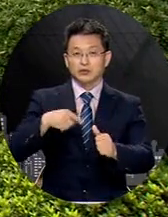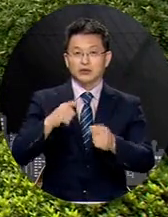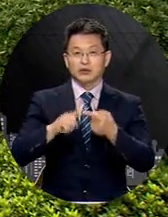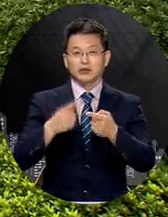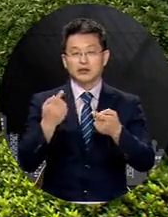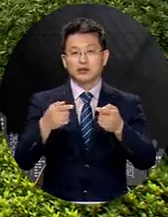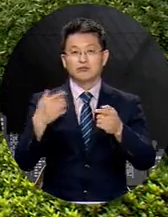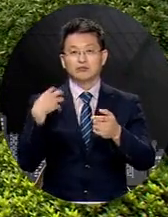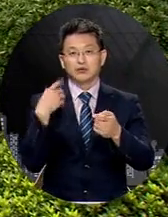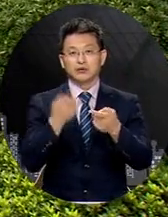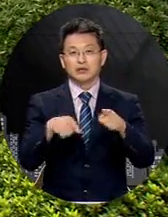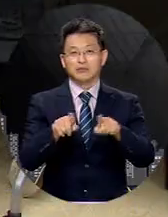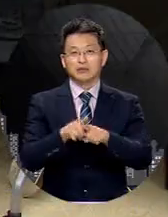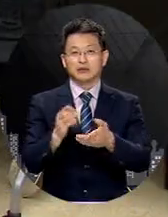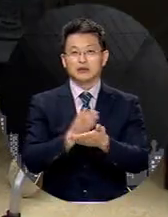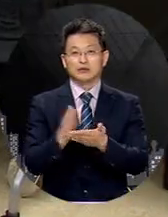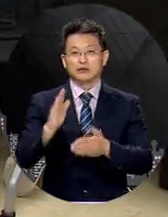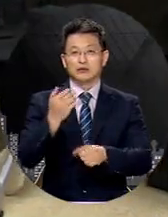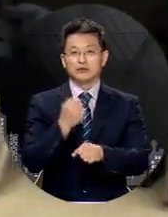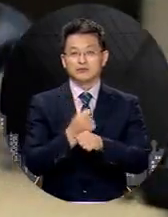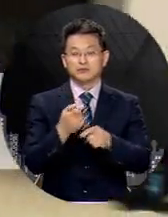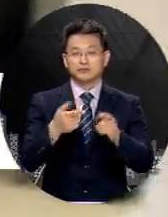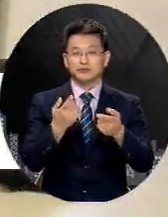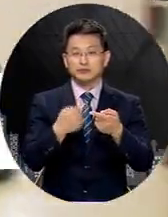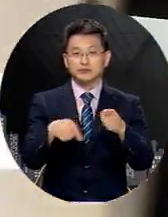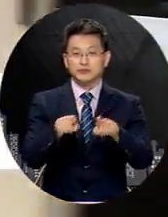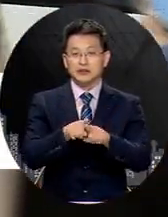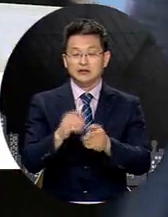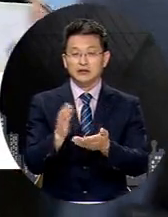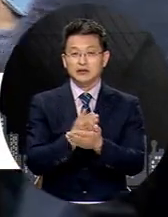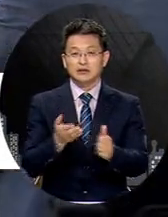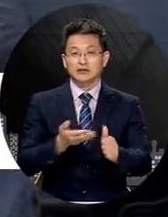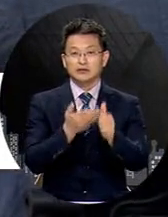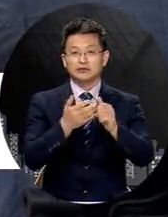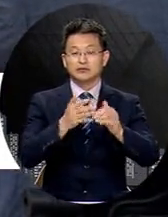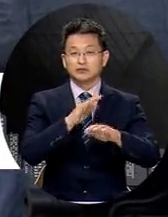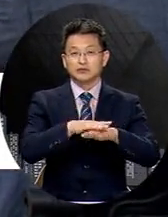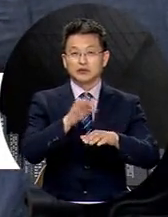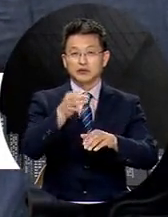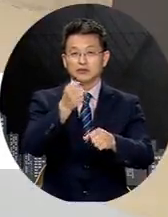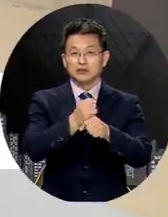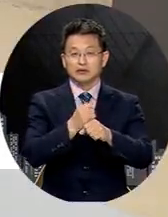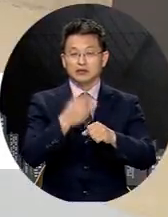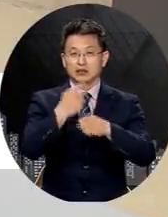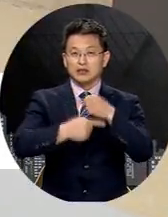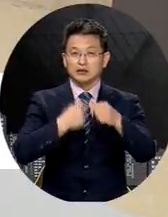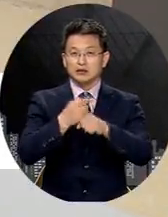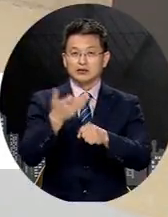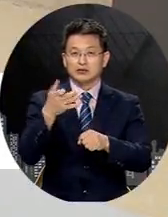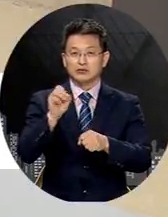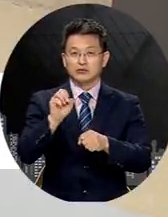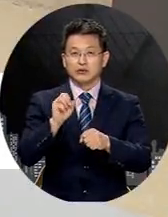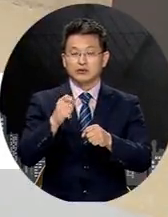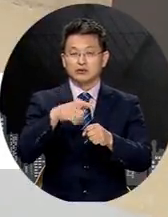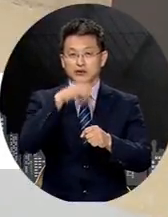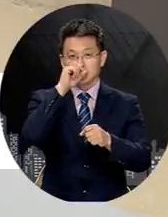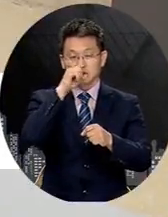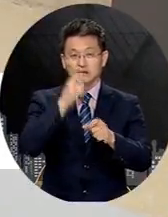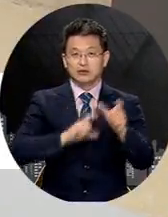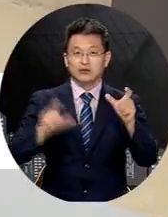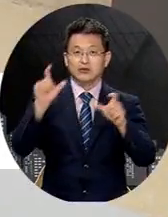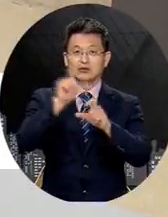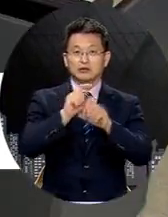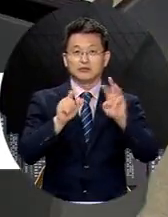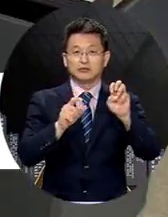함께 나누게 됩니다. 가칭 함께 키움 수당 사업 시행으로 매년 19억 원에 33억 원의 예산을 더